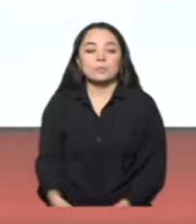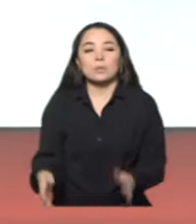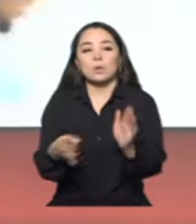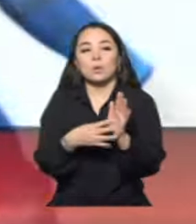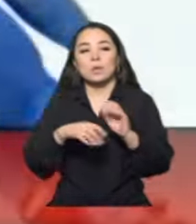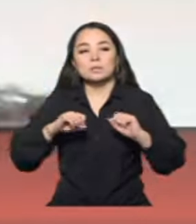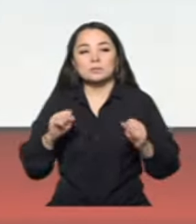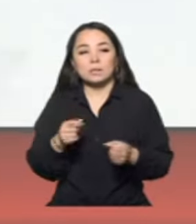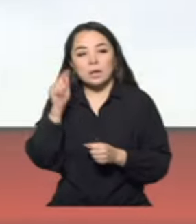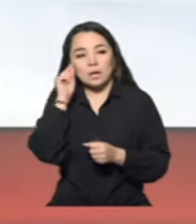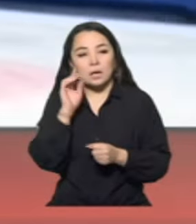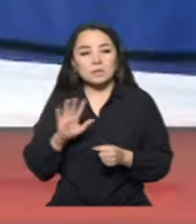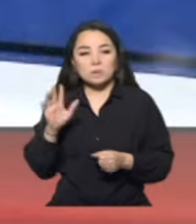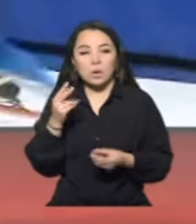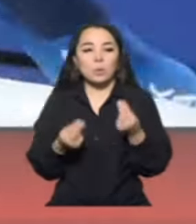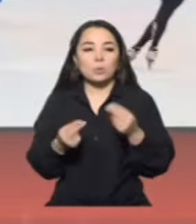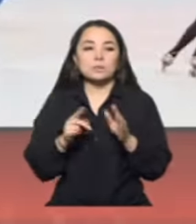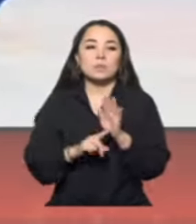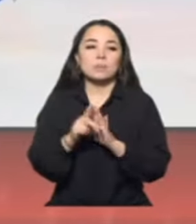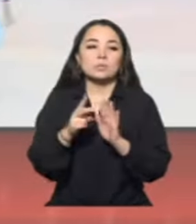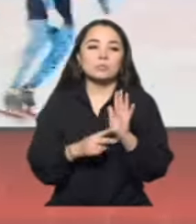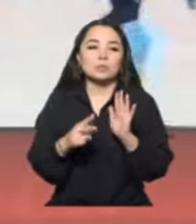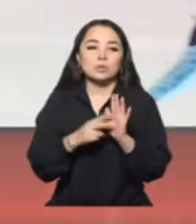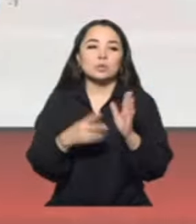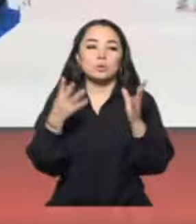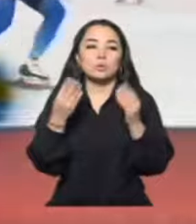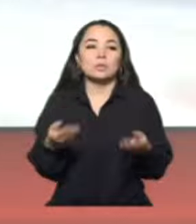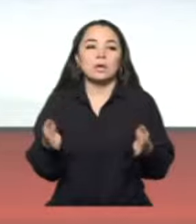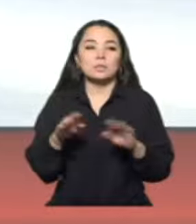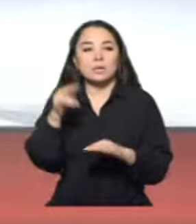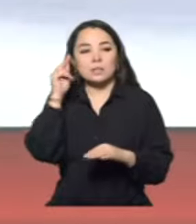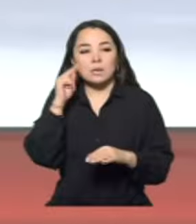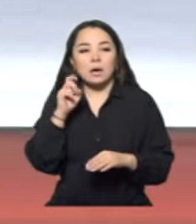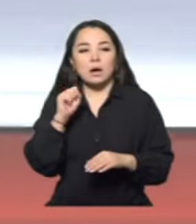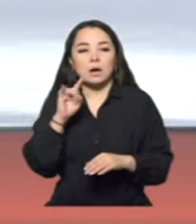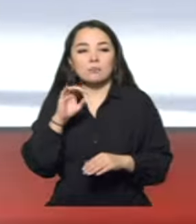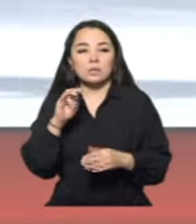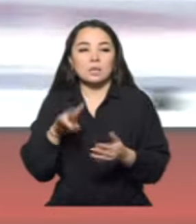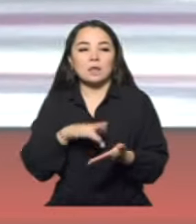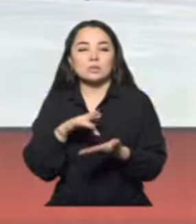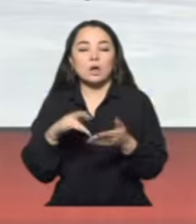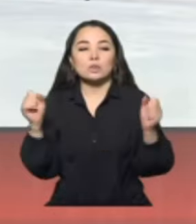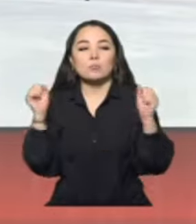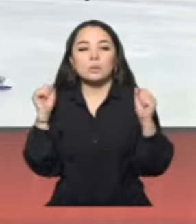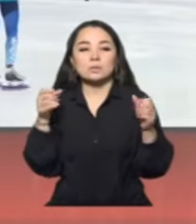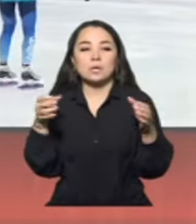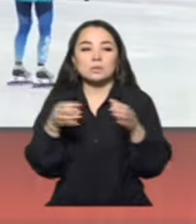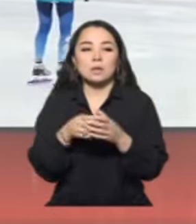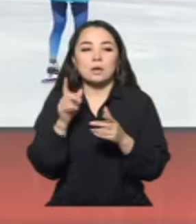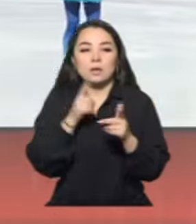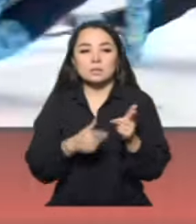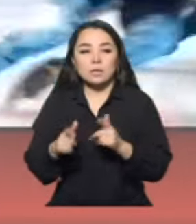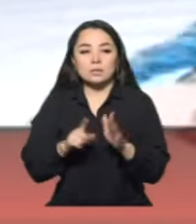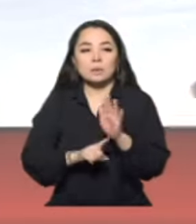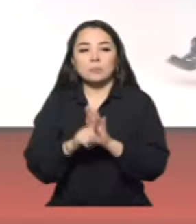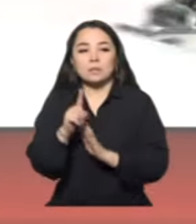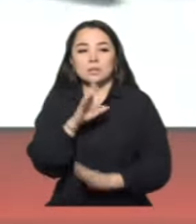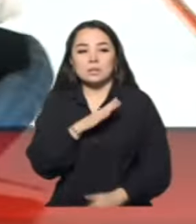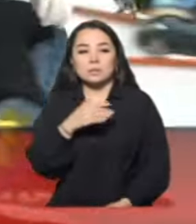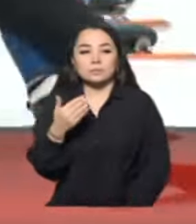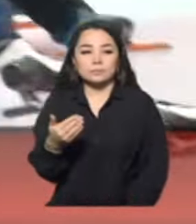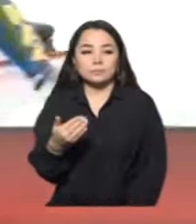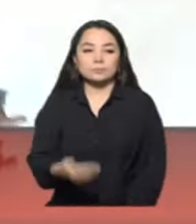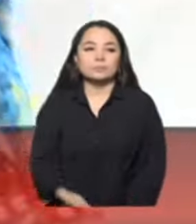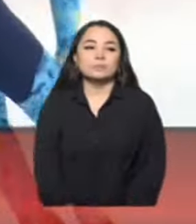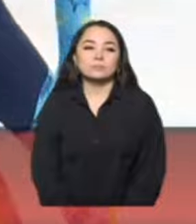9-шы қысқы Азия ойындарының басталуына 77 күн қалды. Қытайдың Харбин қаласына баратын спортшыларымыз әзірлікті бастады.